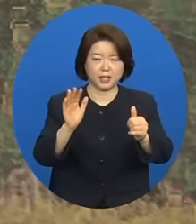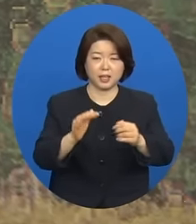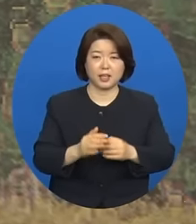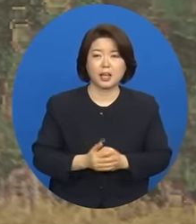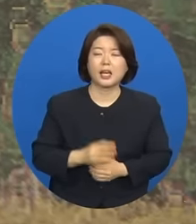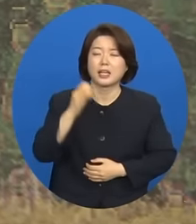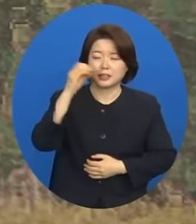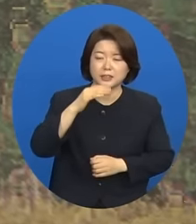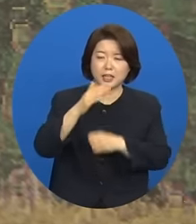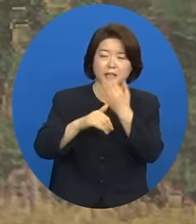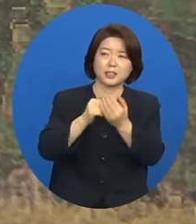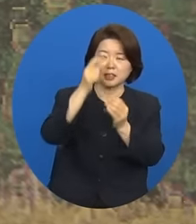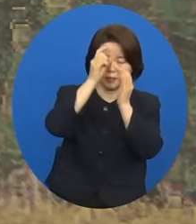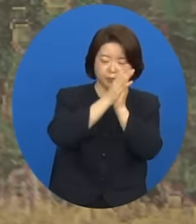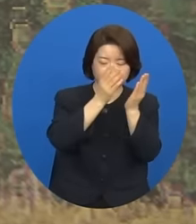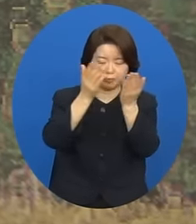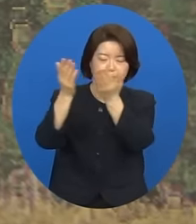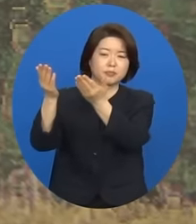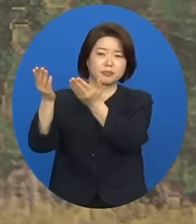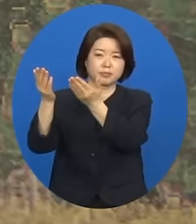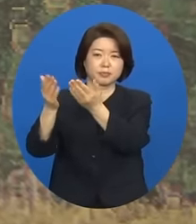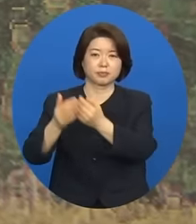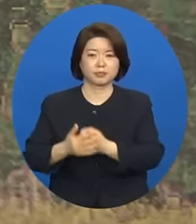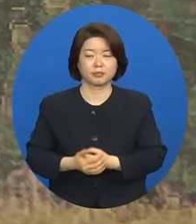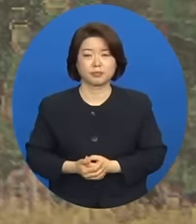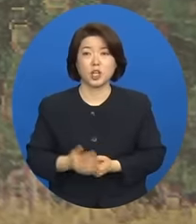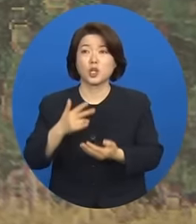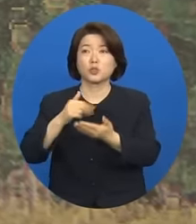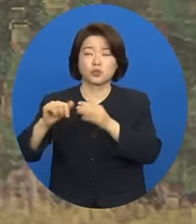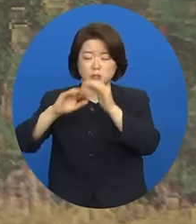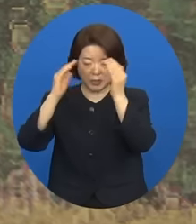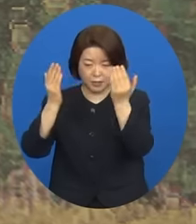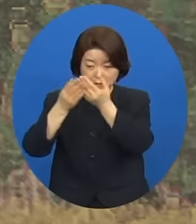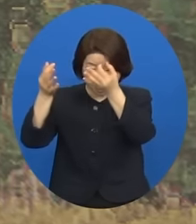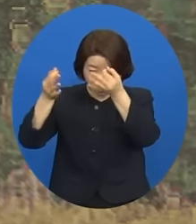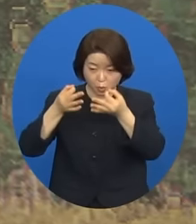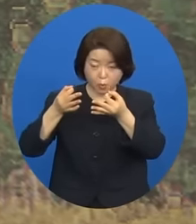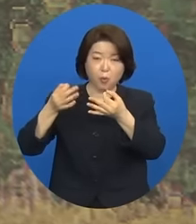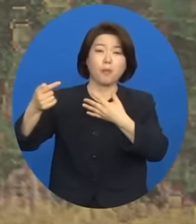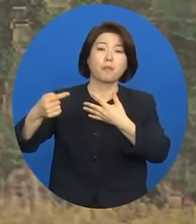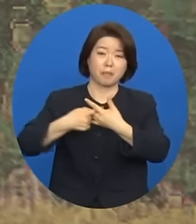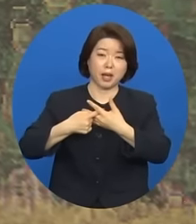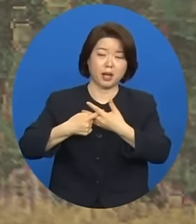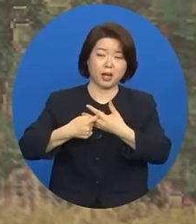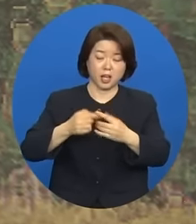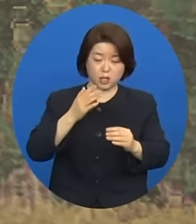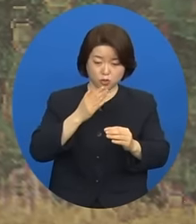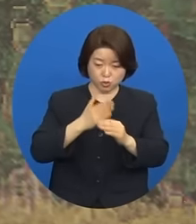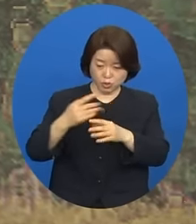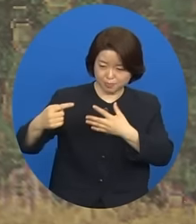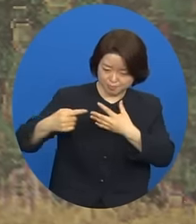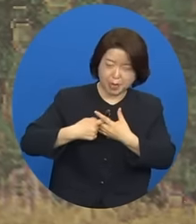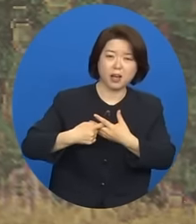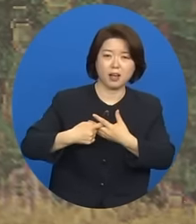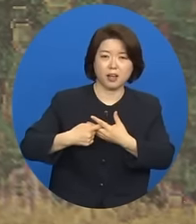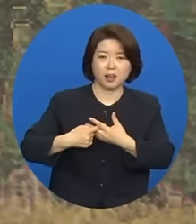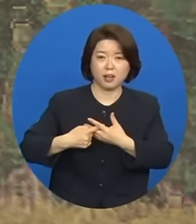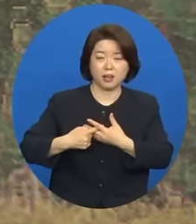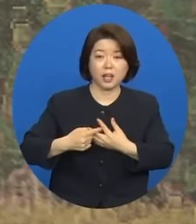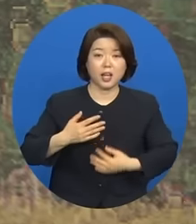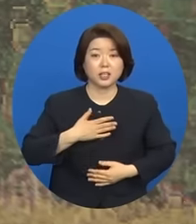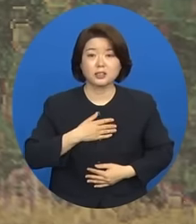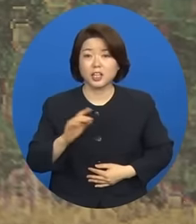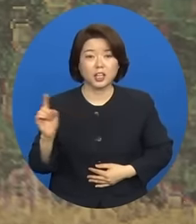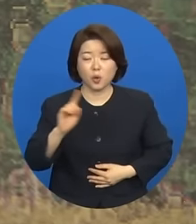하나님께 기도하자. 주님이 다 아시니까, 주님이 제 중심을 보시니까, 제가